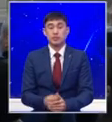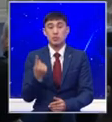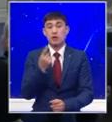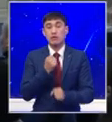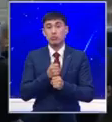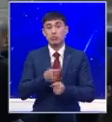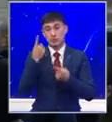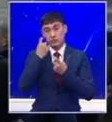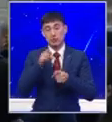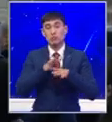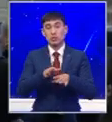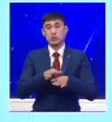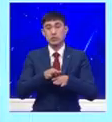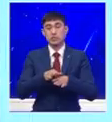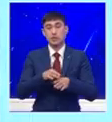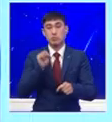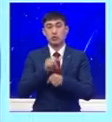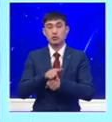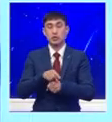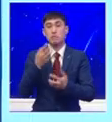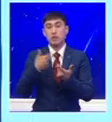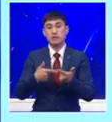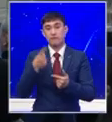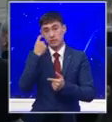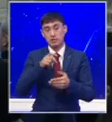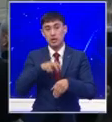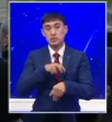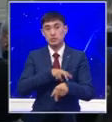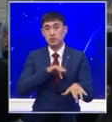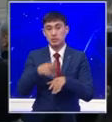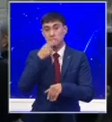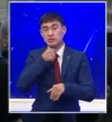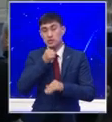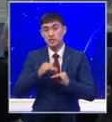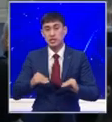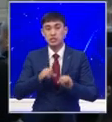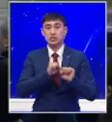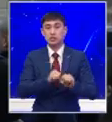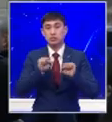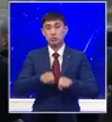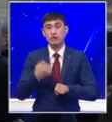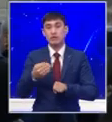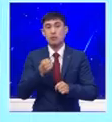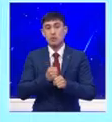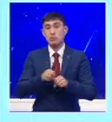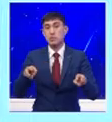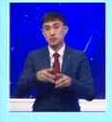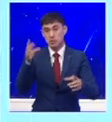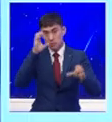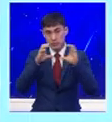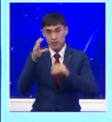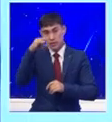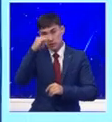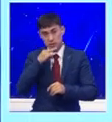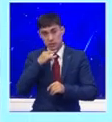Первое рабочее совещание прошло в соответствии с поручением Межведомственной комиссии по делам несовершеннолетних и защите их прав при Министерстве просвещения